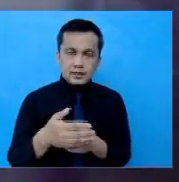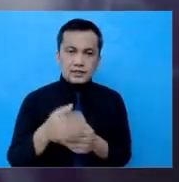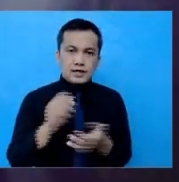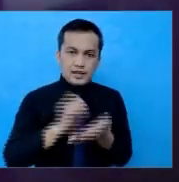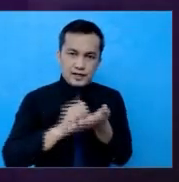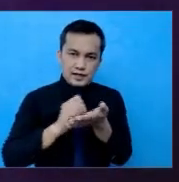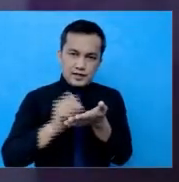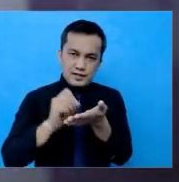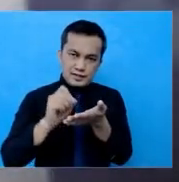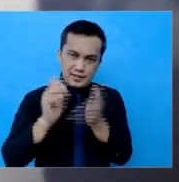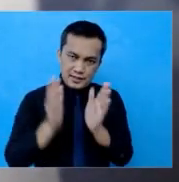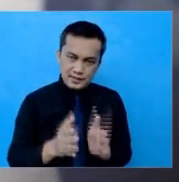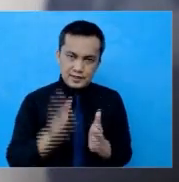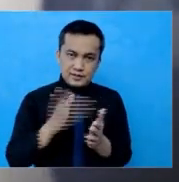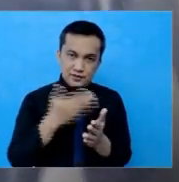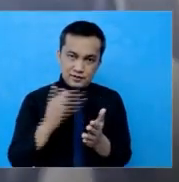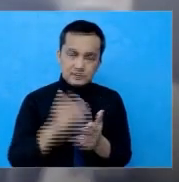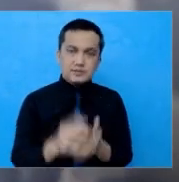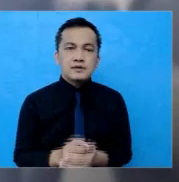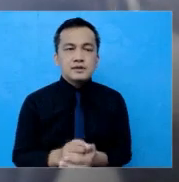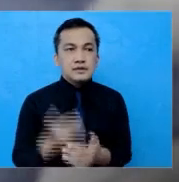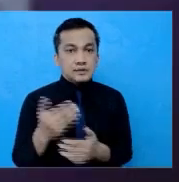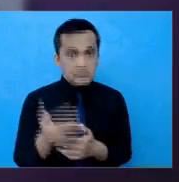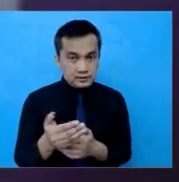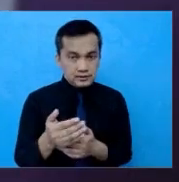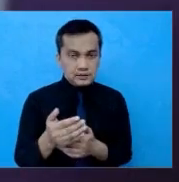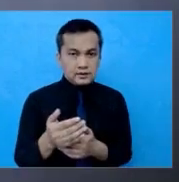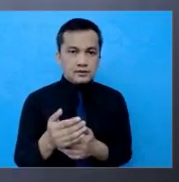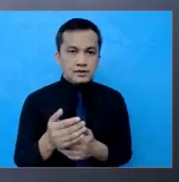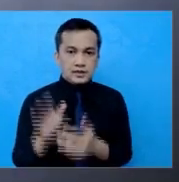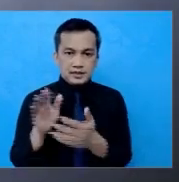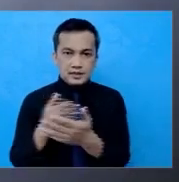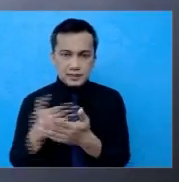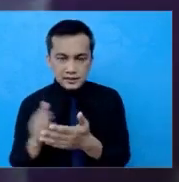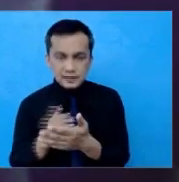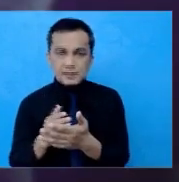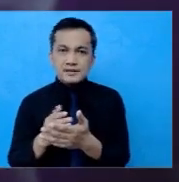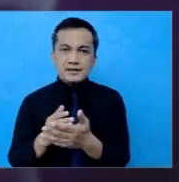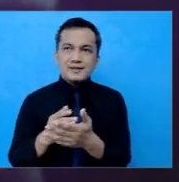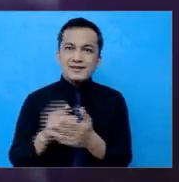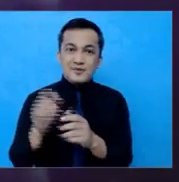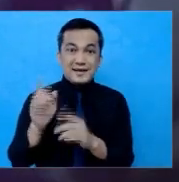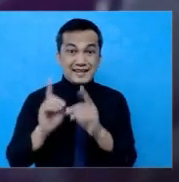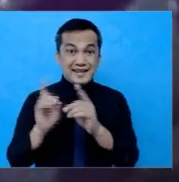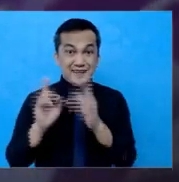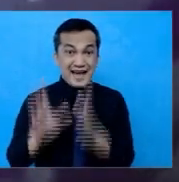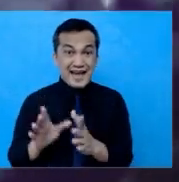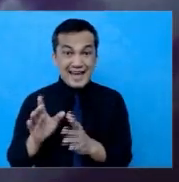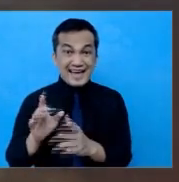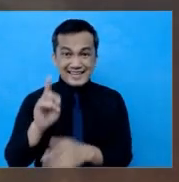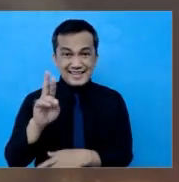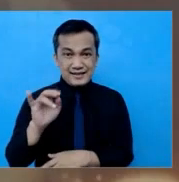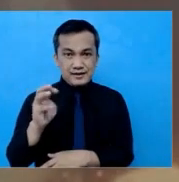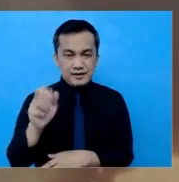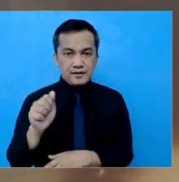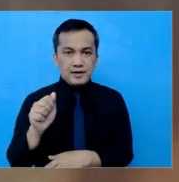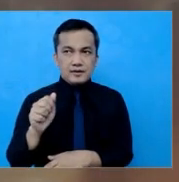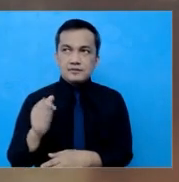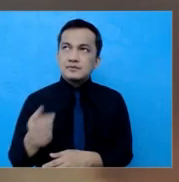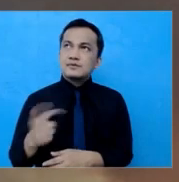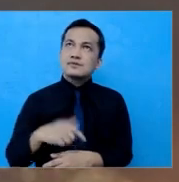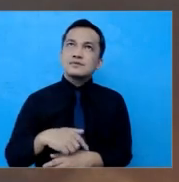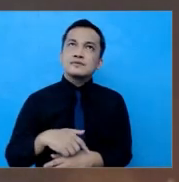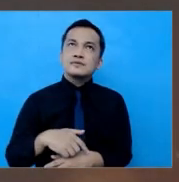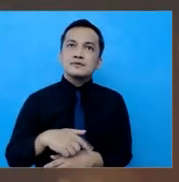Tapos, naging mga kanta ng telenovela. Tapos, naging hurado.